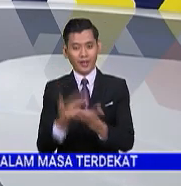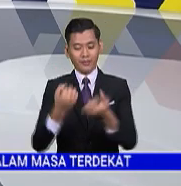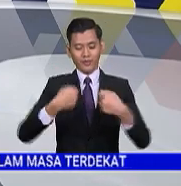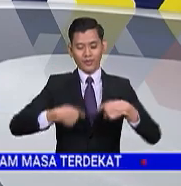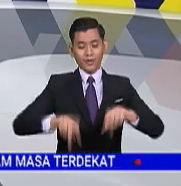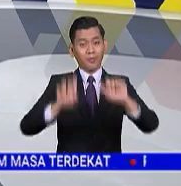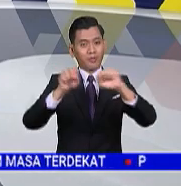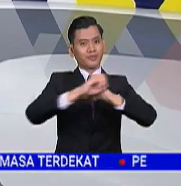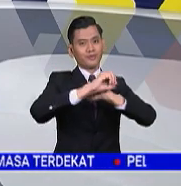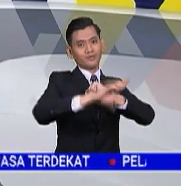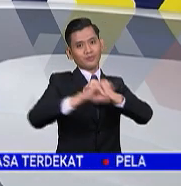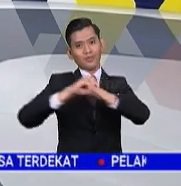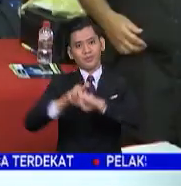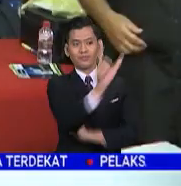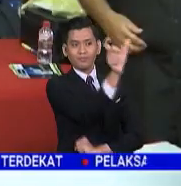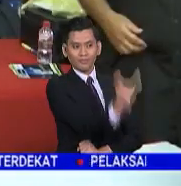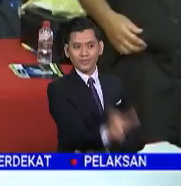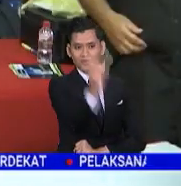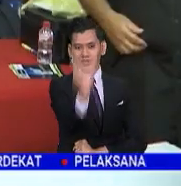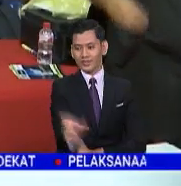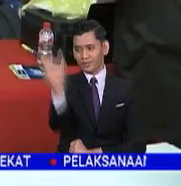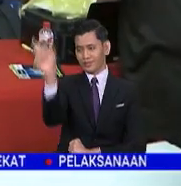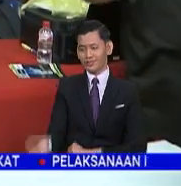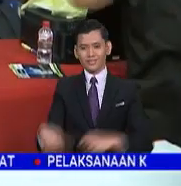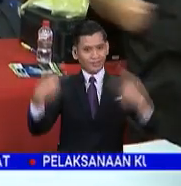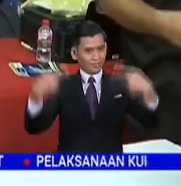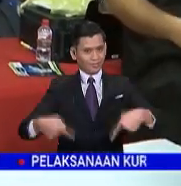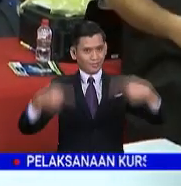boleh mempromosikan calon terbabit.